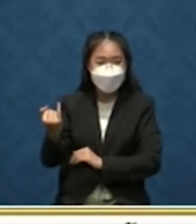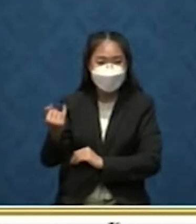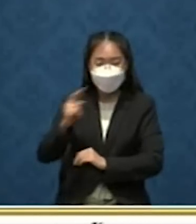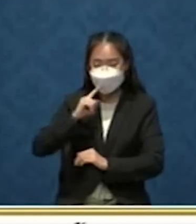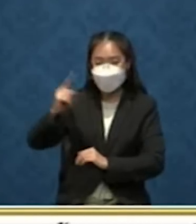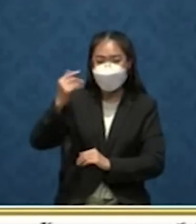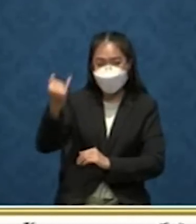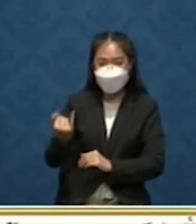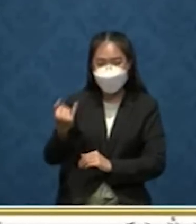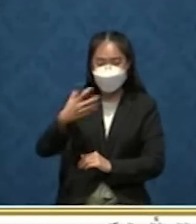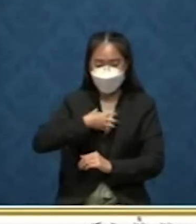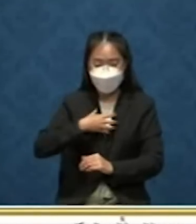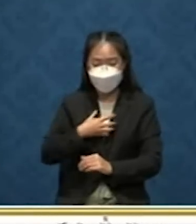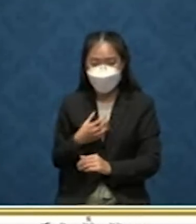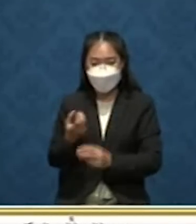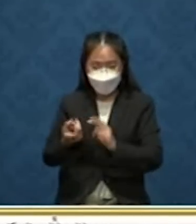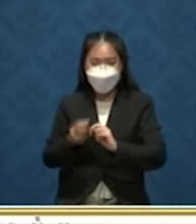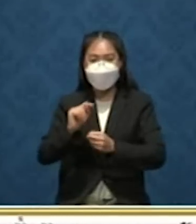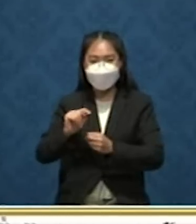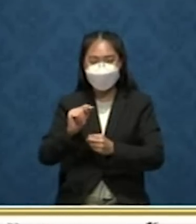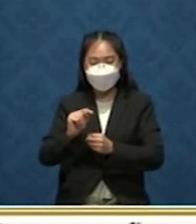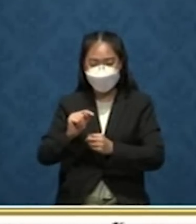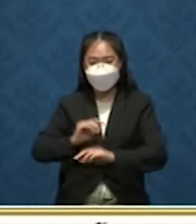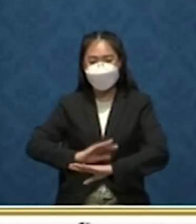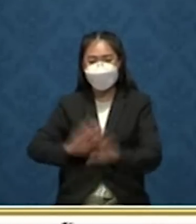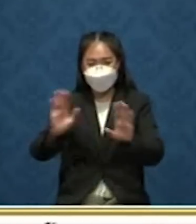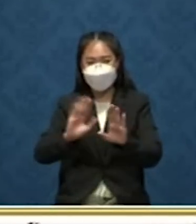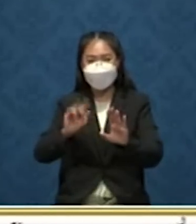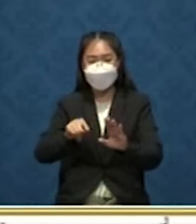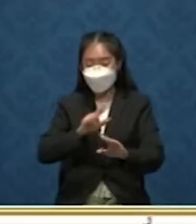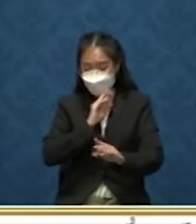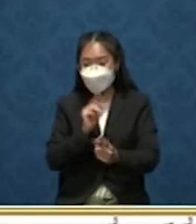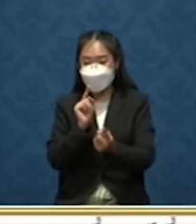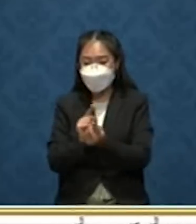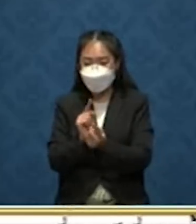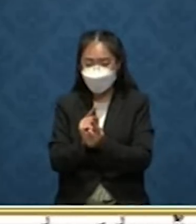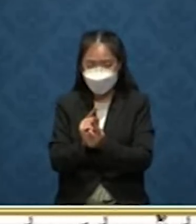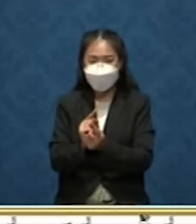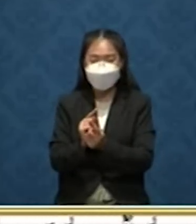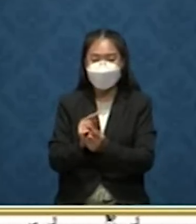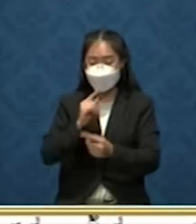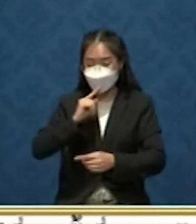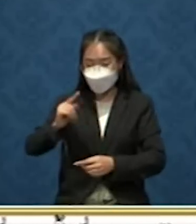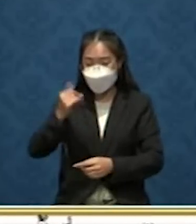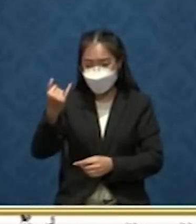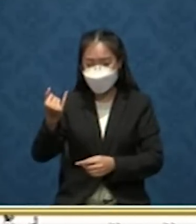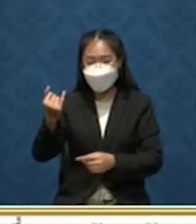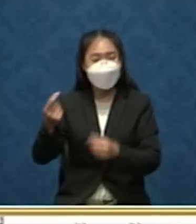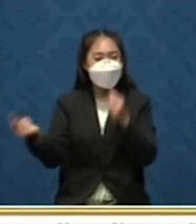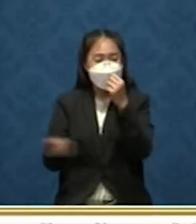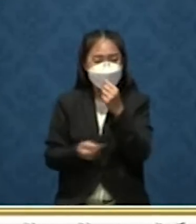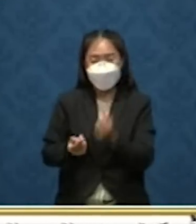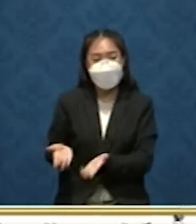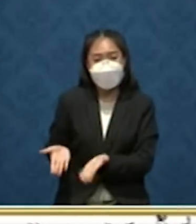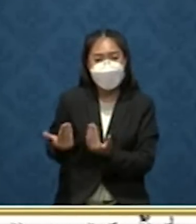ต้องการใหคดีนี้ถ้าไม่เกิดขึ้นเลยจะดีที่สุดหรอถ้าต้องเกิดก็ให้มันอ่อนที่สุดที่ยังประคับประคอง